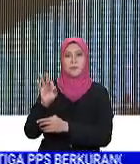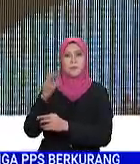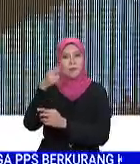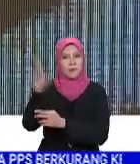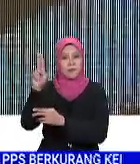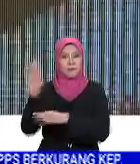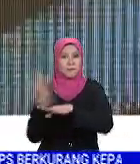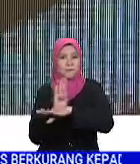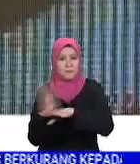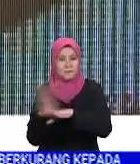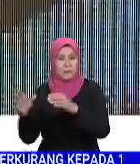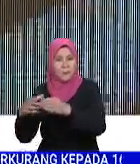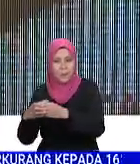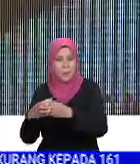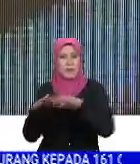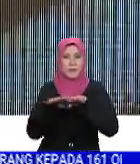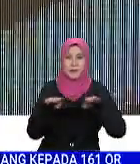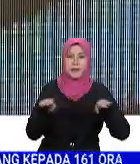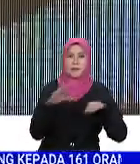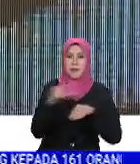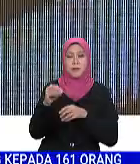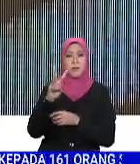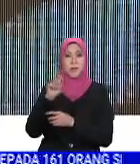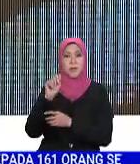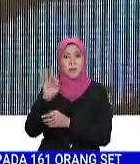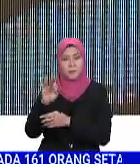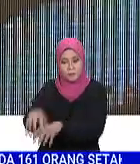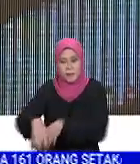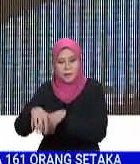sederhana, wakaf pertanian dan wakaf bencana.